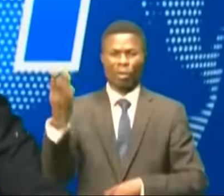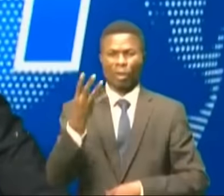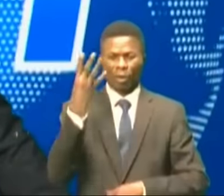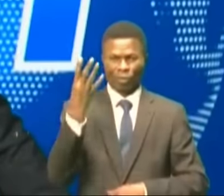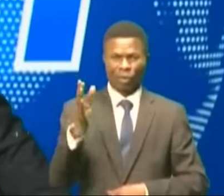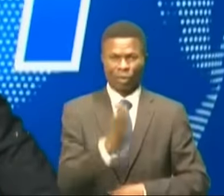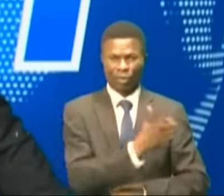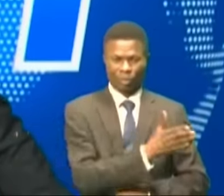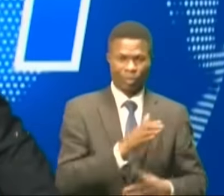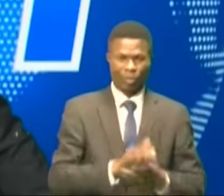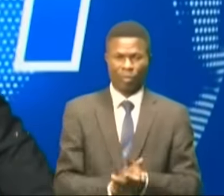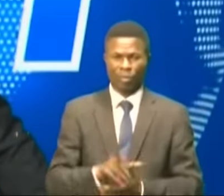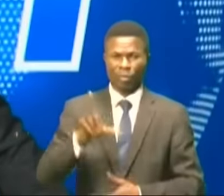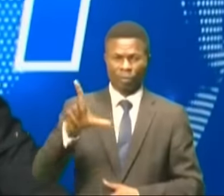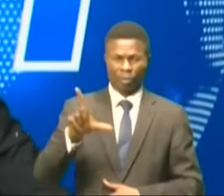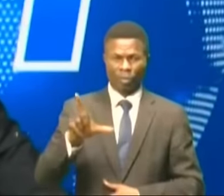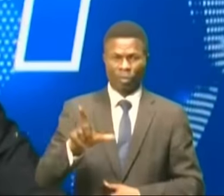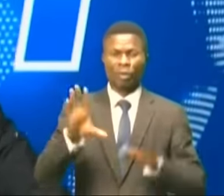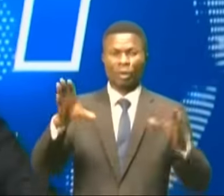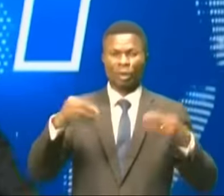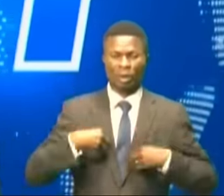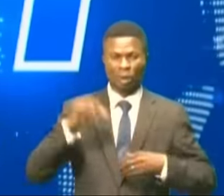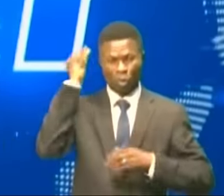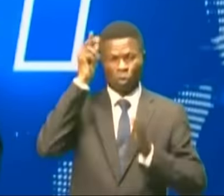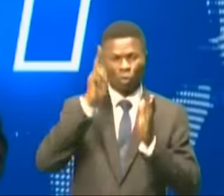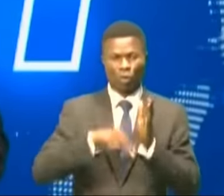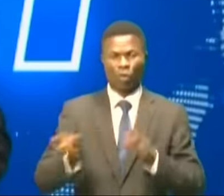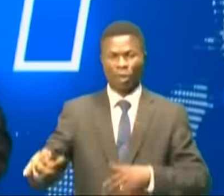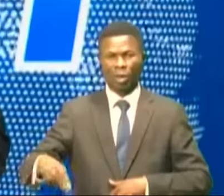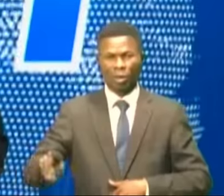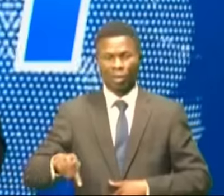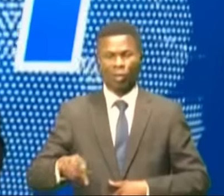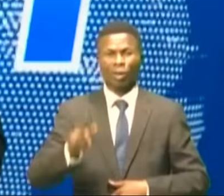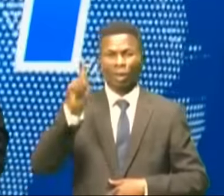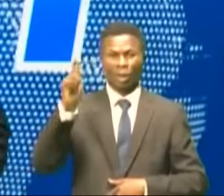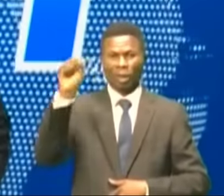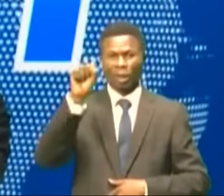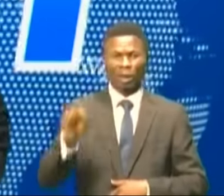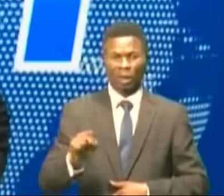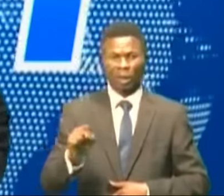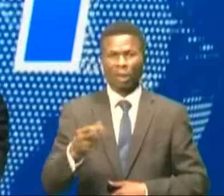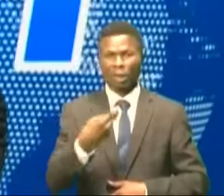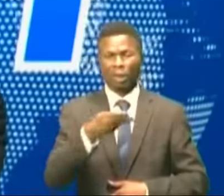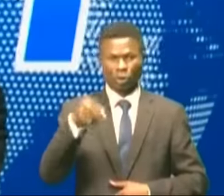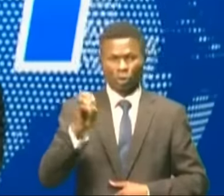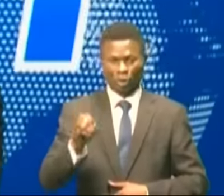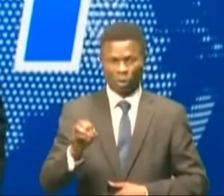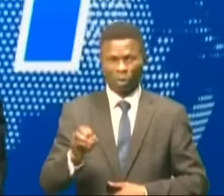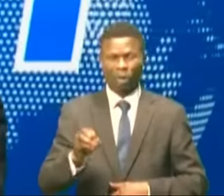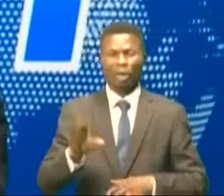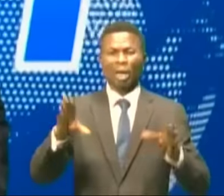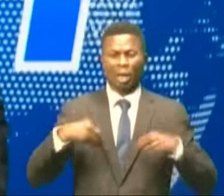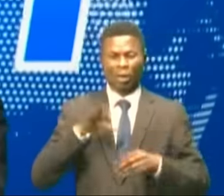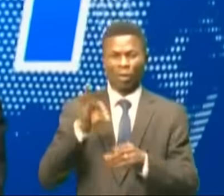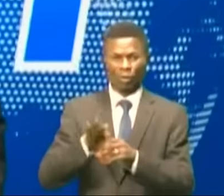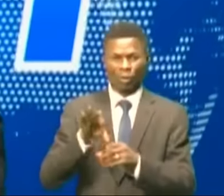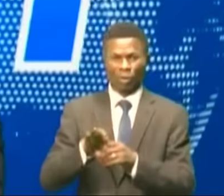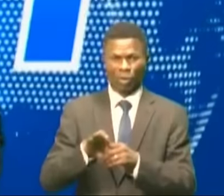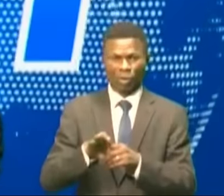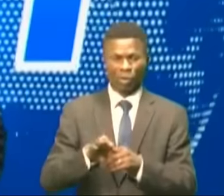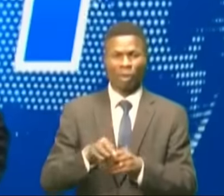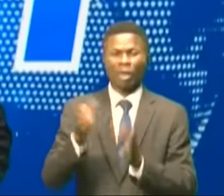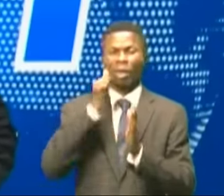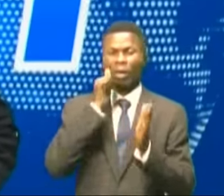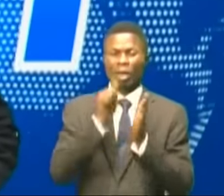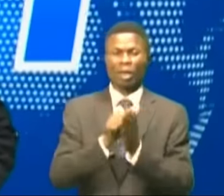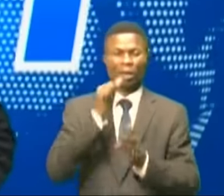Paulin Lindungulia, confirmé gouverneur de la province de la Tchopo. La cour d'appel vient d'entériner cette élection. Dans ses arrêts